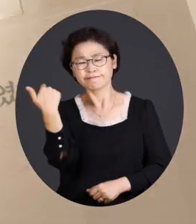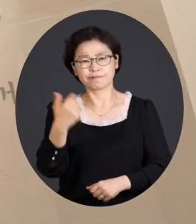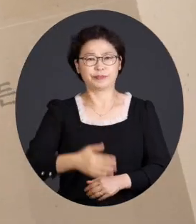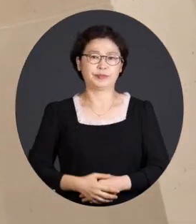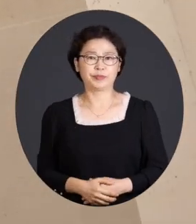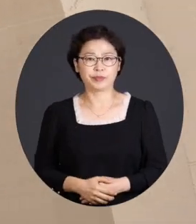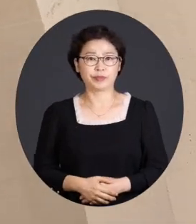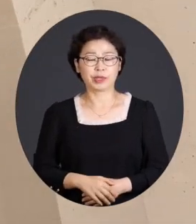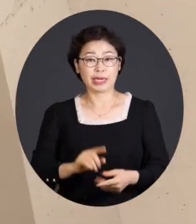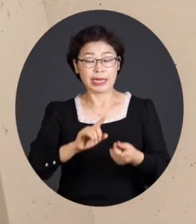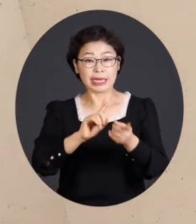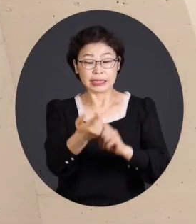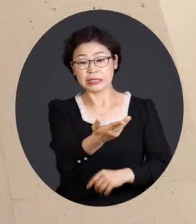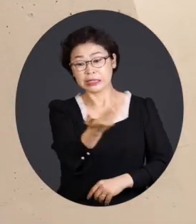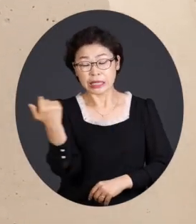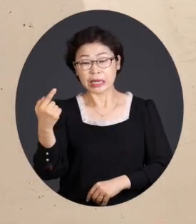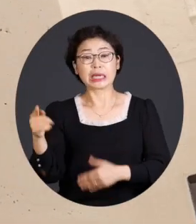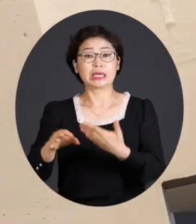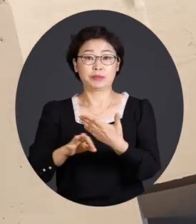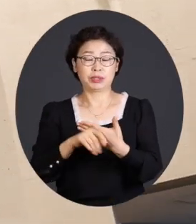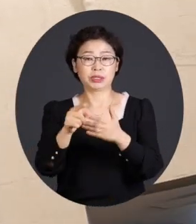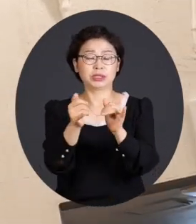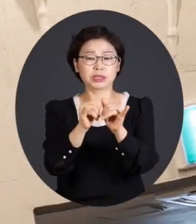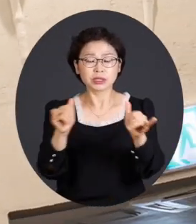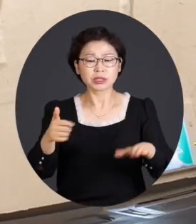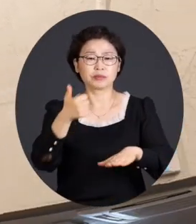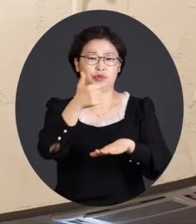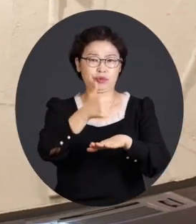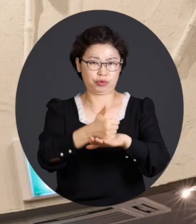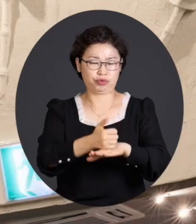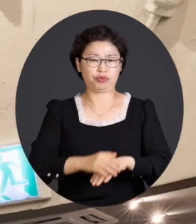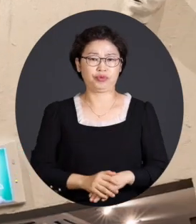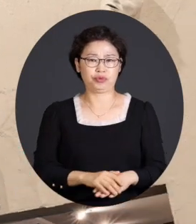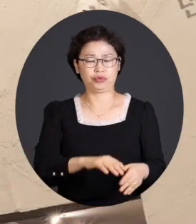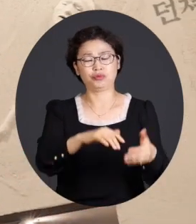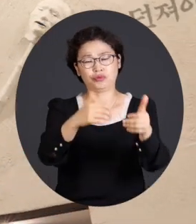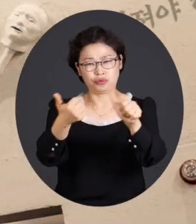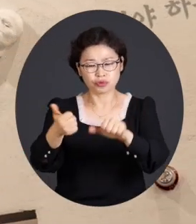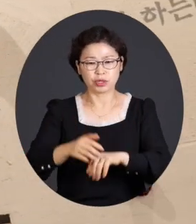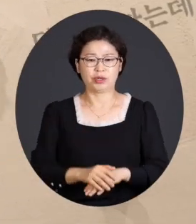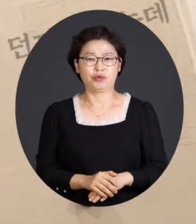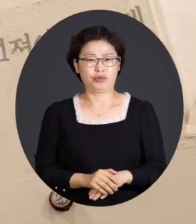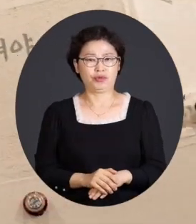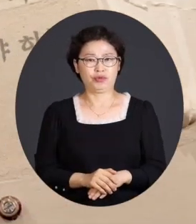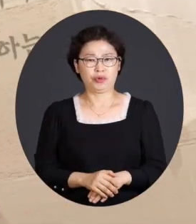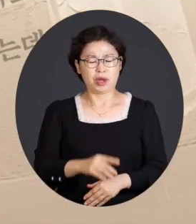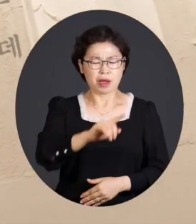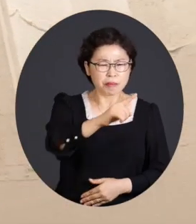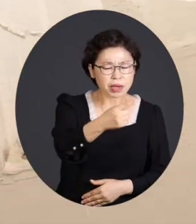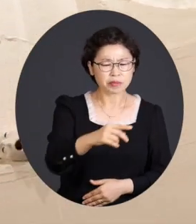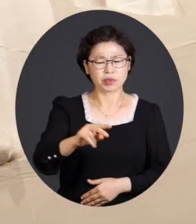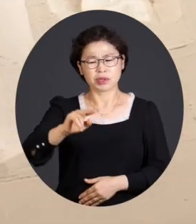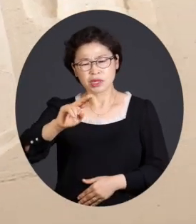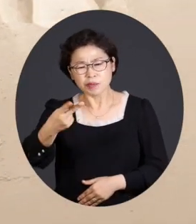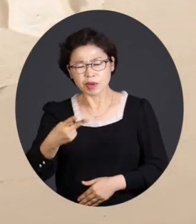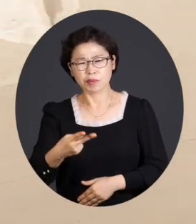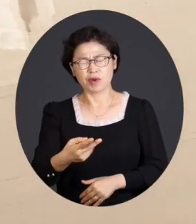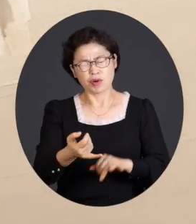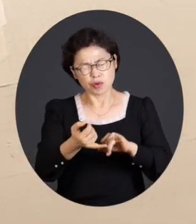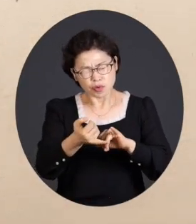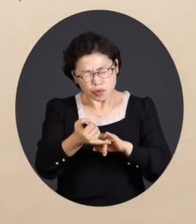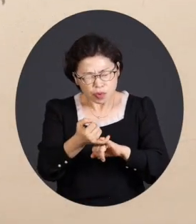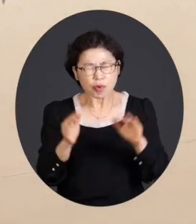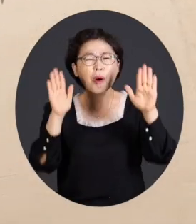했어요. 대신 나와서 해가지고 그 사람도 그냥 죽었거든. 100명이 싫은 건지 200명이 싫은 거는 꼭 밤중에